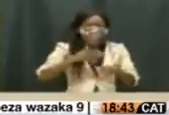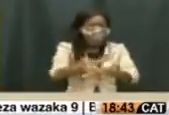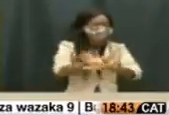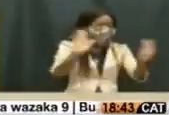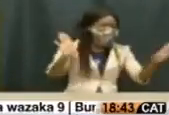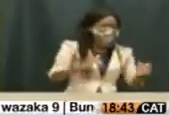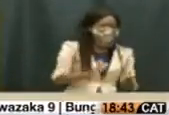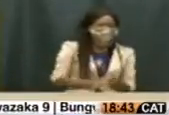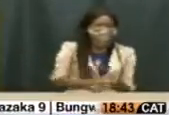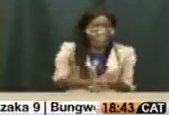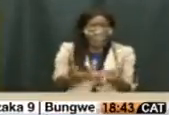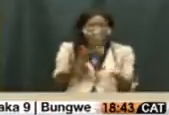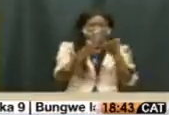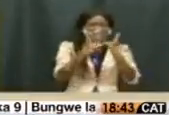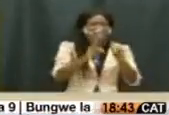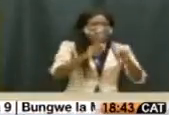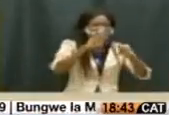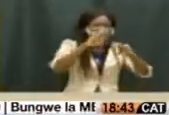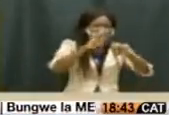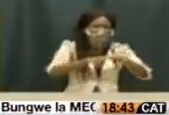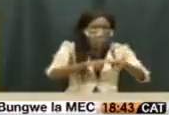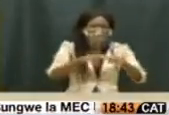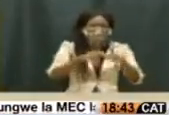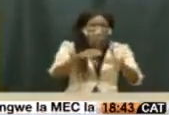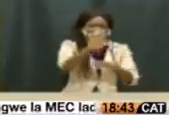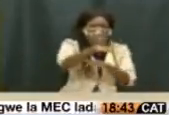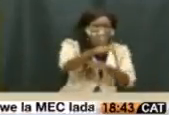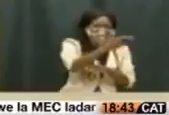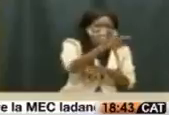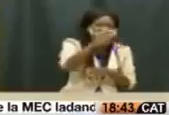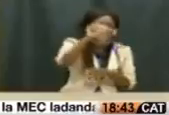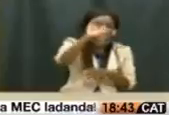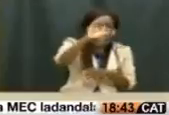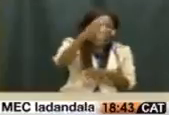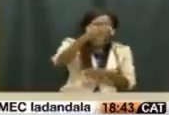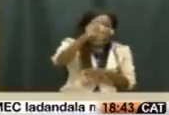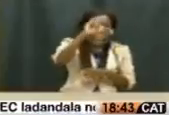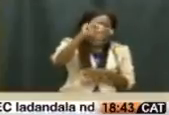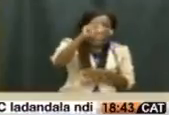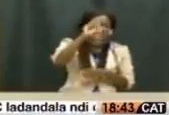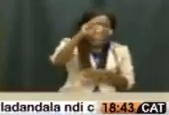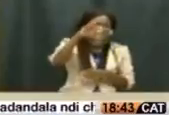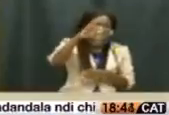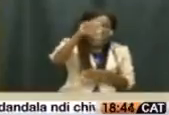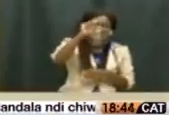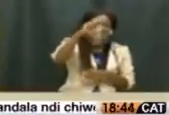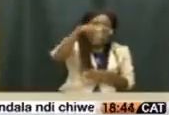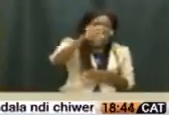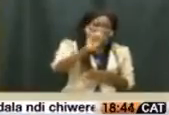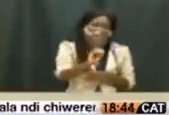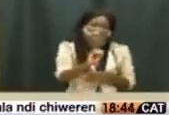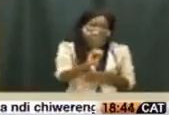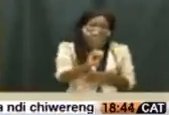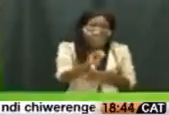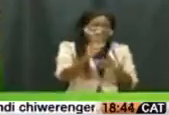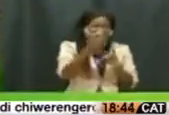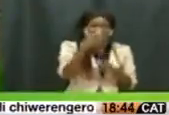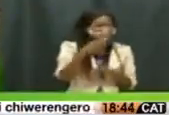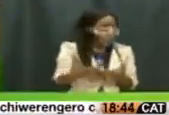mamiziso akutiso matenda ndi anthu akutown ndi ma challenges amene tikunka ndithu napanga